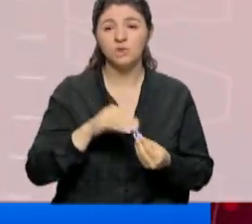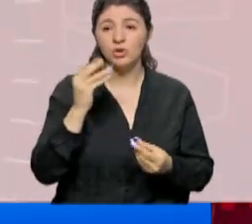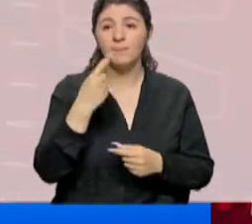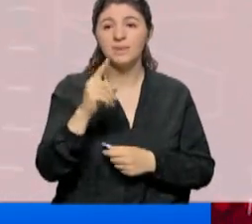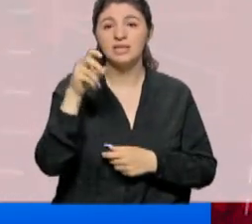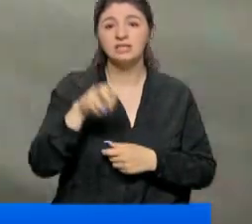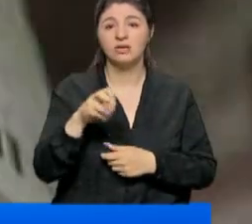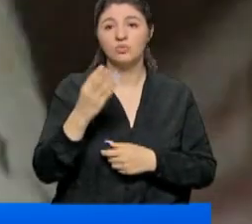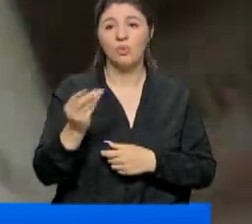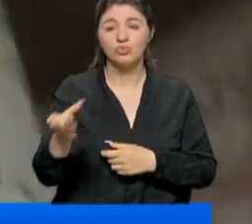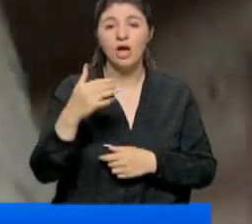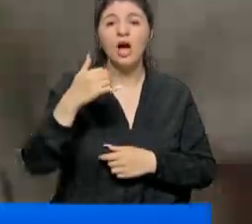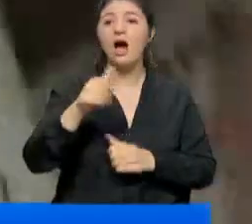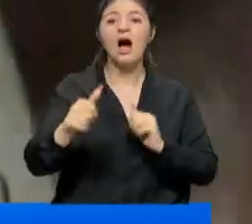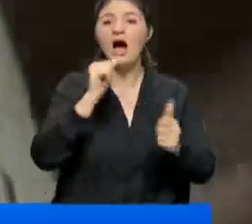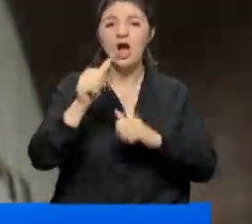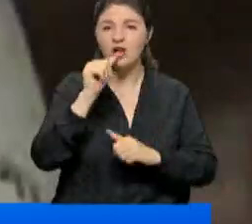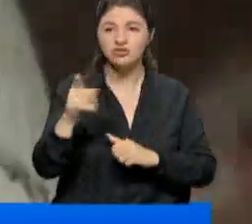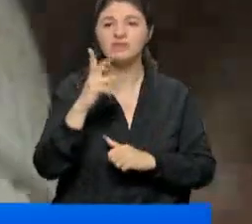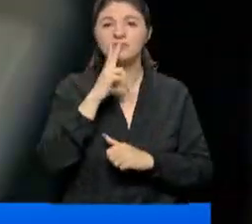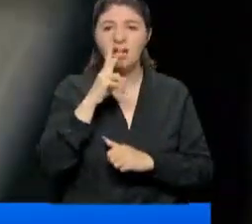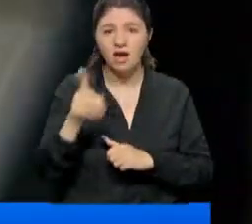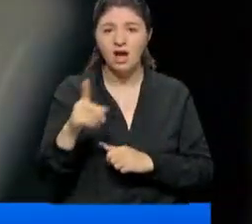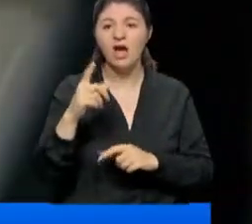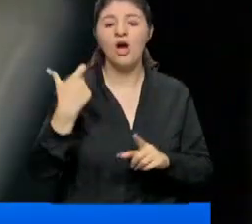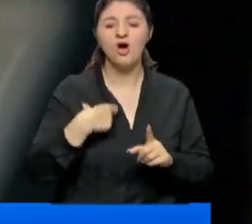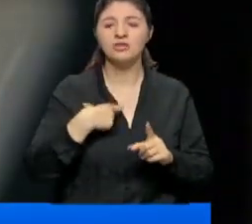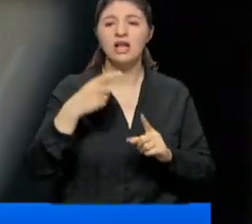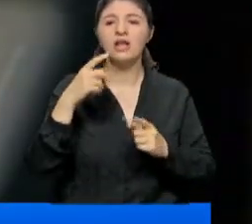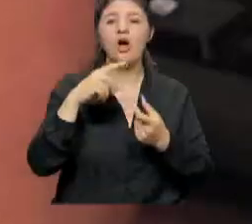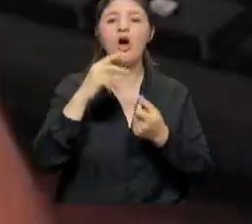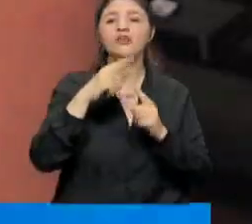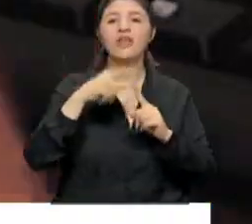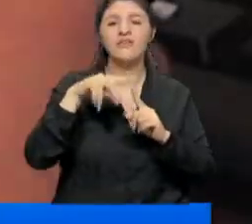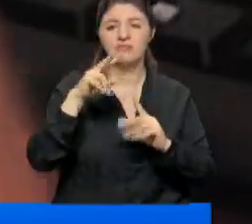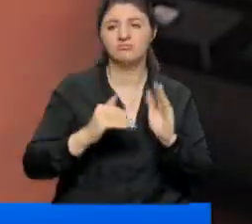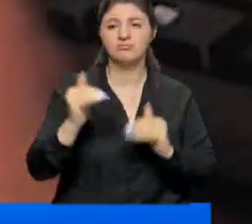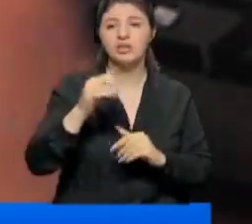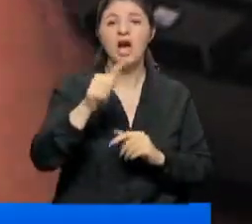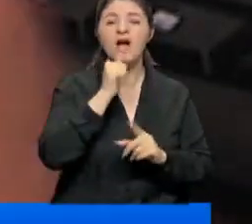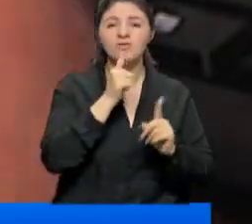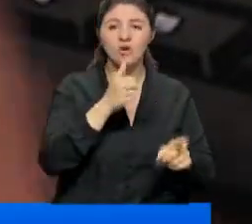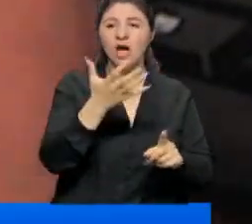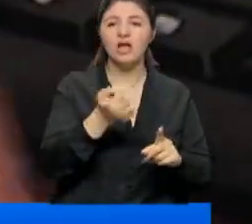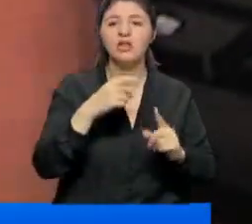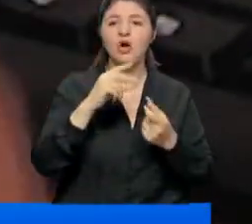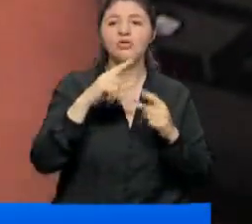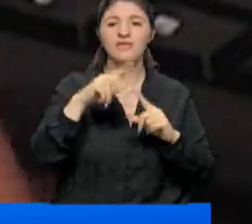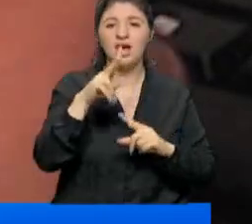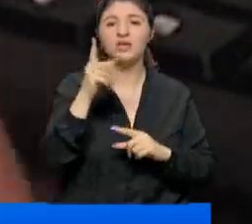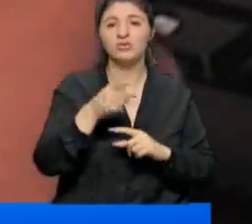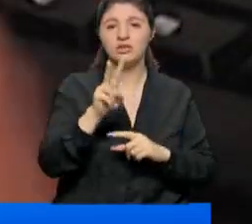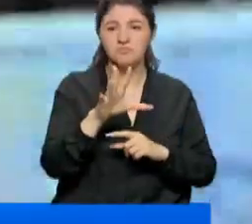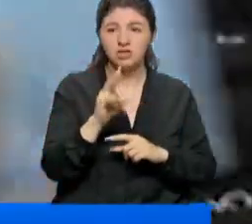alınarak binde 8 olduk alkollü içeceklerde ve Sigarada özel tüketim vergisi oranı ise arttırıldı alkollü içeceklerden alınan ÖTV